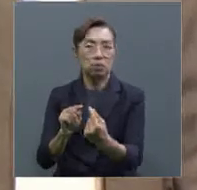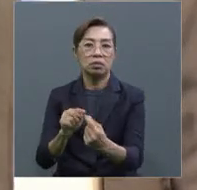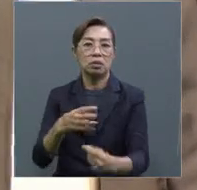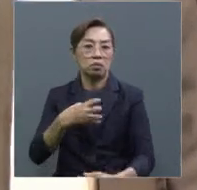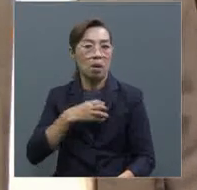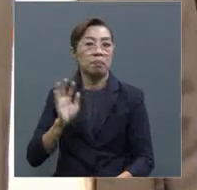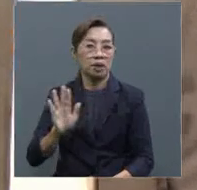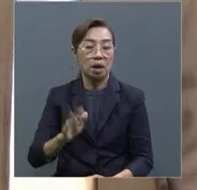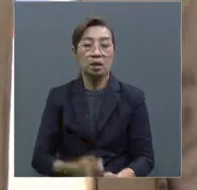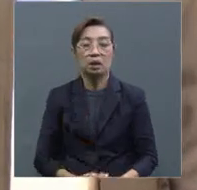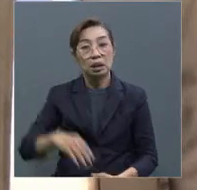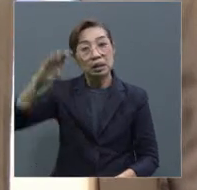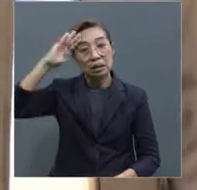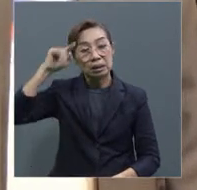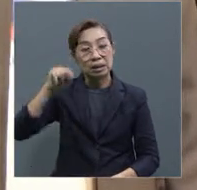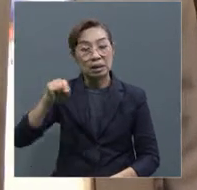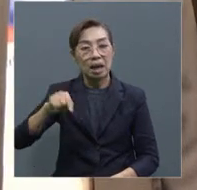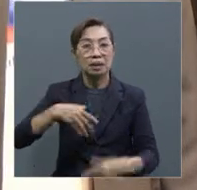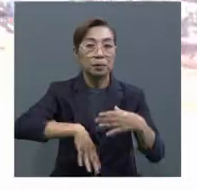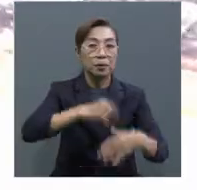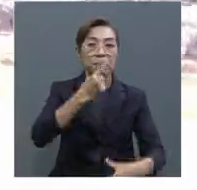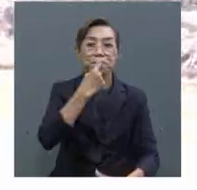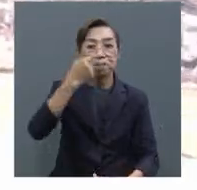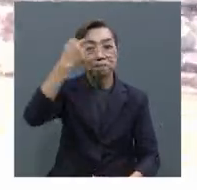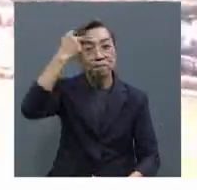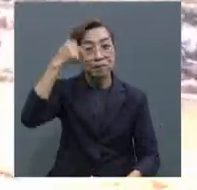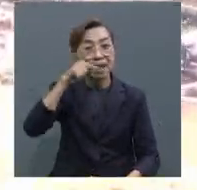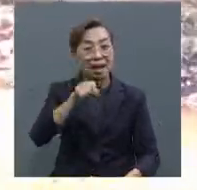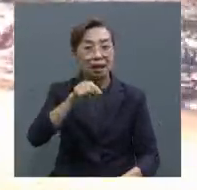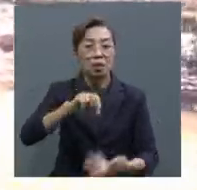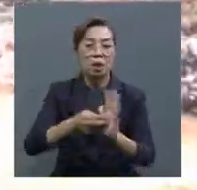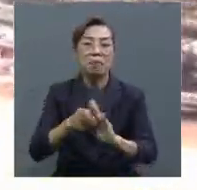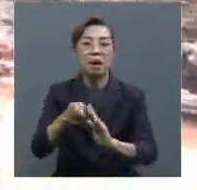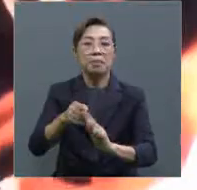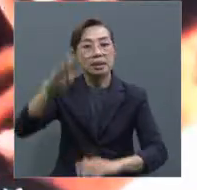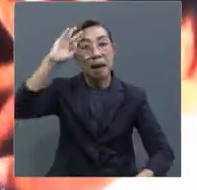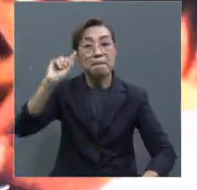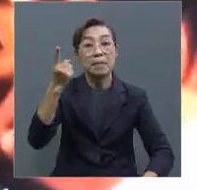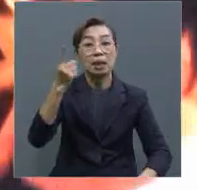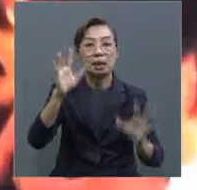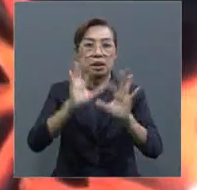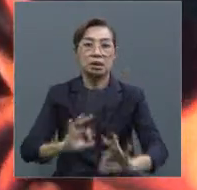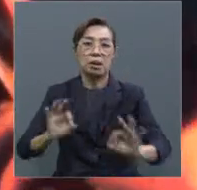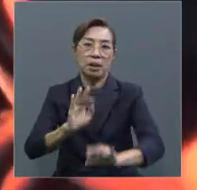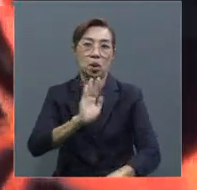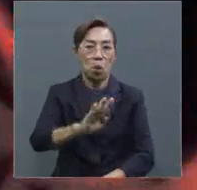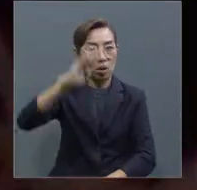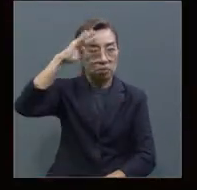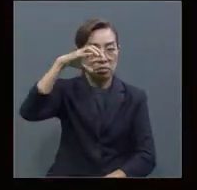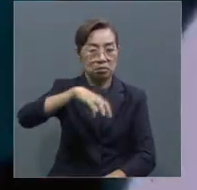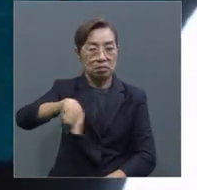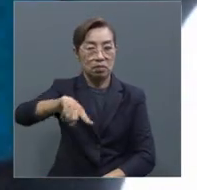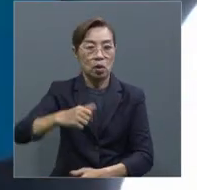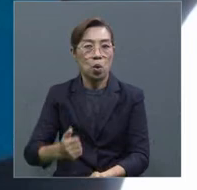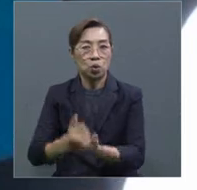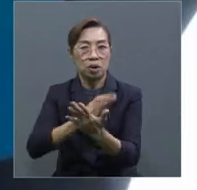ชนซึ่งทหารกองประจำการหรือว่าทหารเกณฑ์ถือว่าเป็นน้องคนเล็กของกองทัพเป็นทรัพยากรบุคคลที่สำคัญมีประสิทธิภาพ